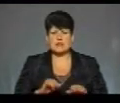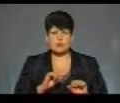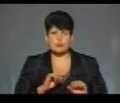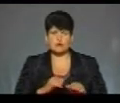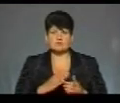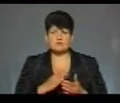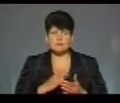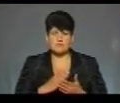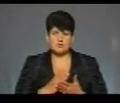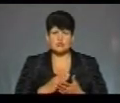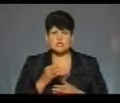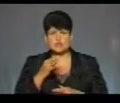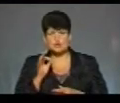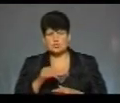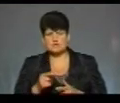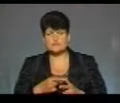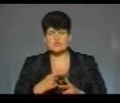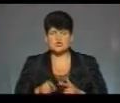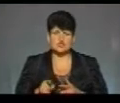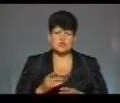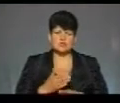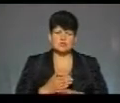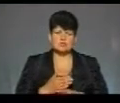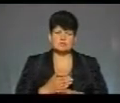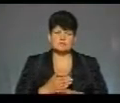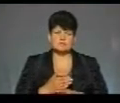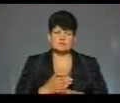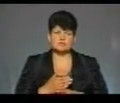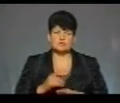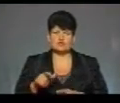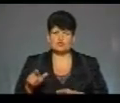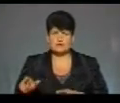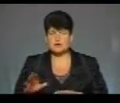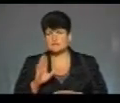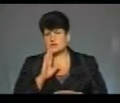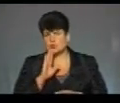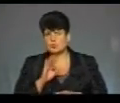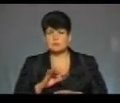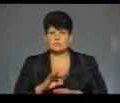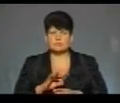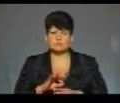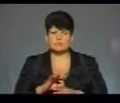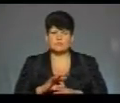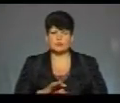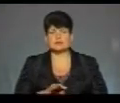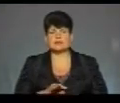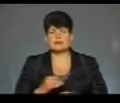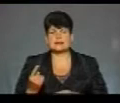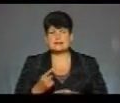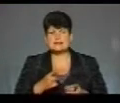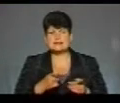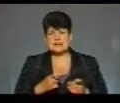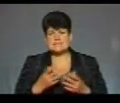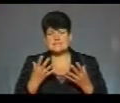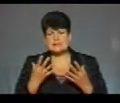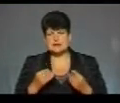він військовий досвід чи частина чоловіків, жінок, які проходять ті ж самі єдині стрілецькі дні